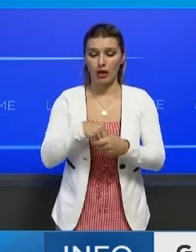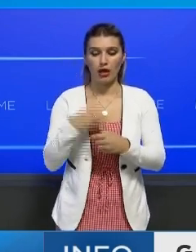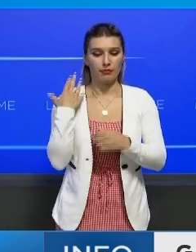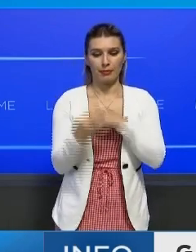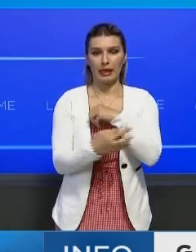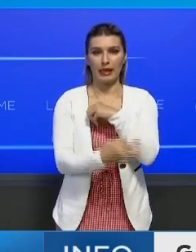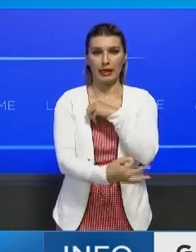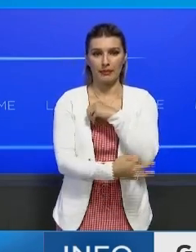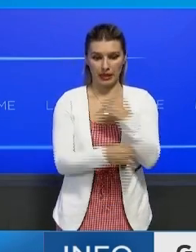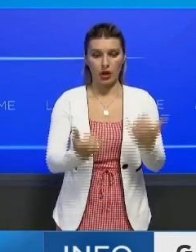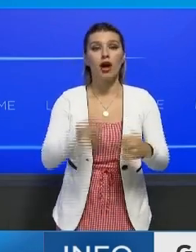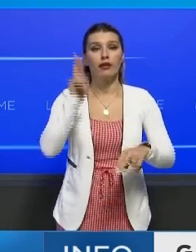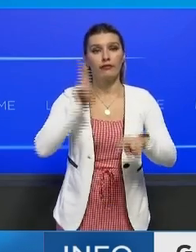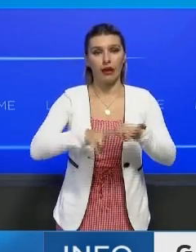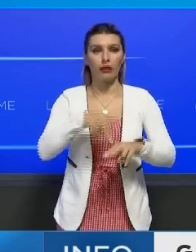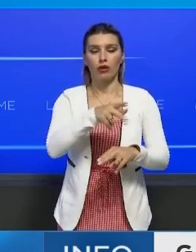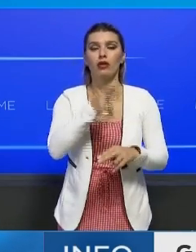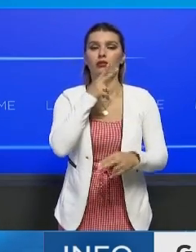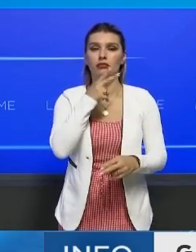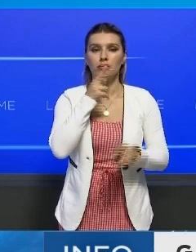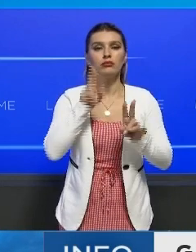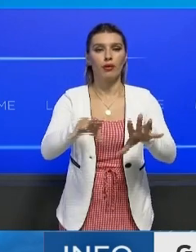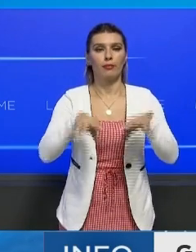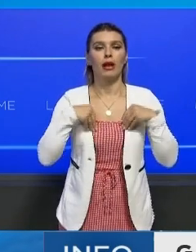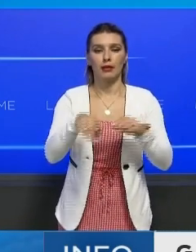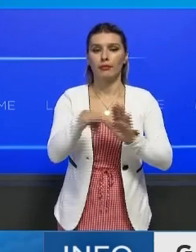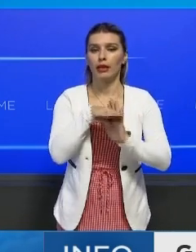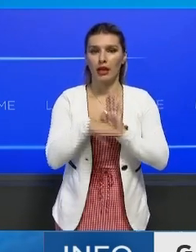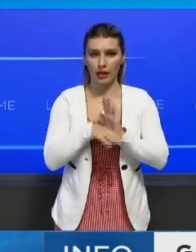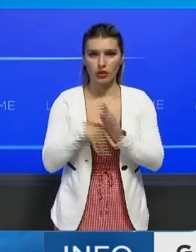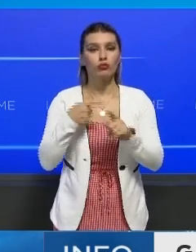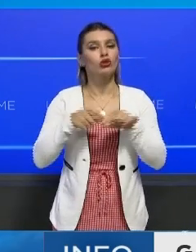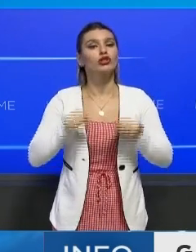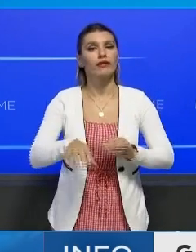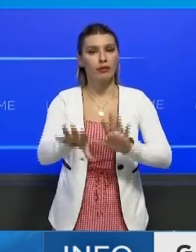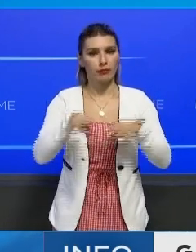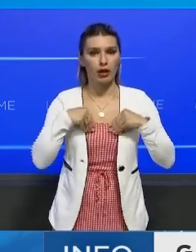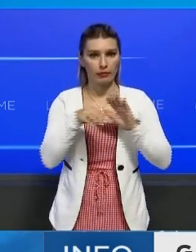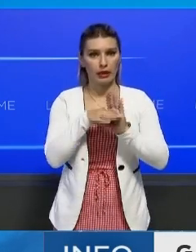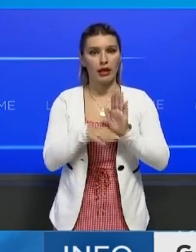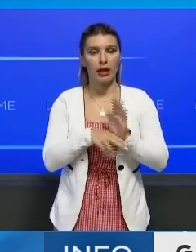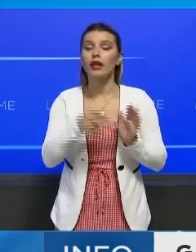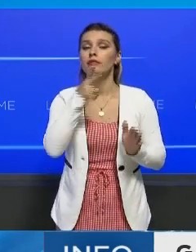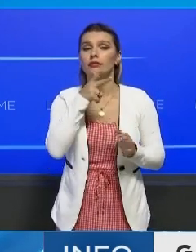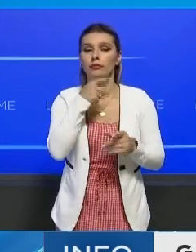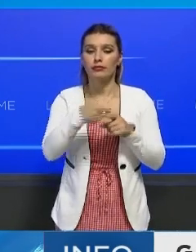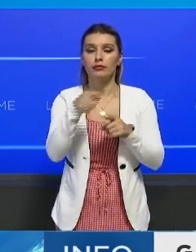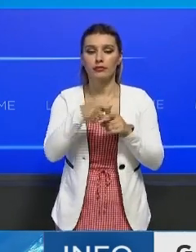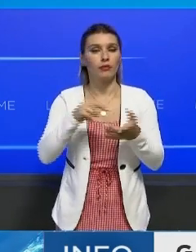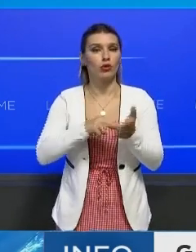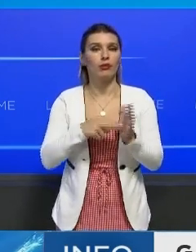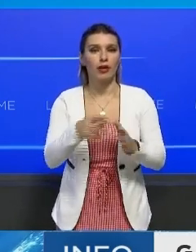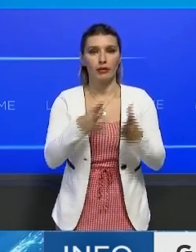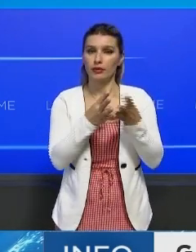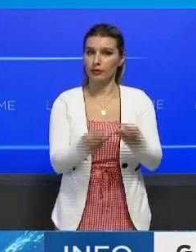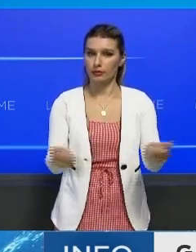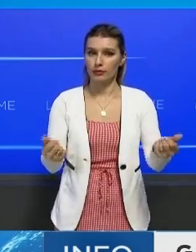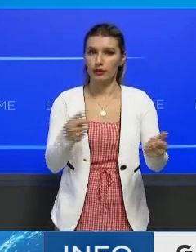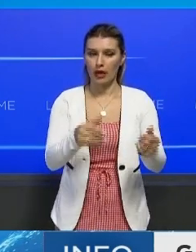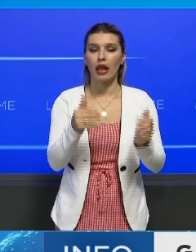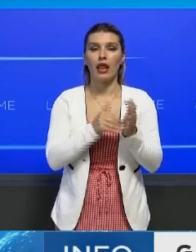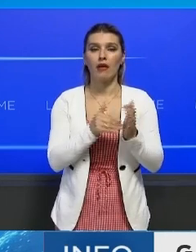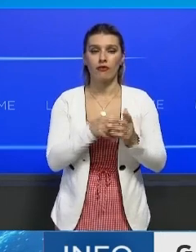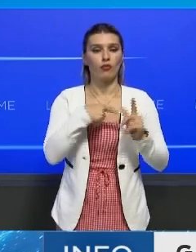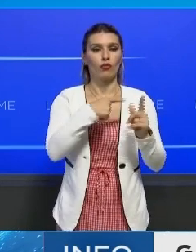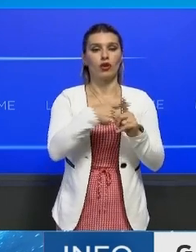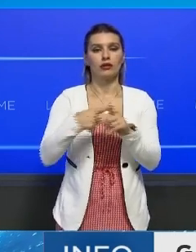premtën, Sveshle ofrojnë bështetin e plotë të ti dhe të qeverisë me qëllim të realizimit të këtij objektivi që është në të